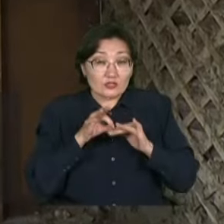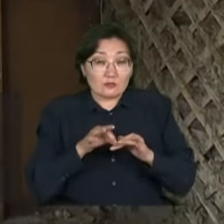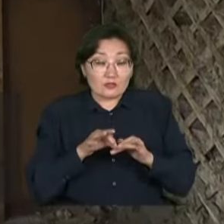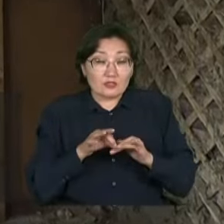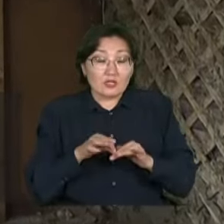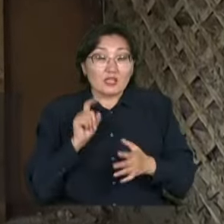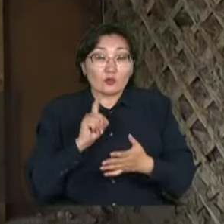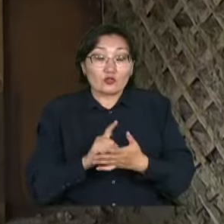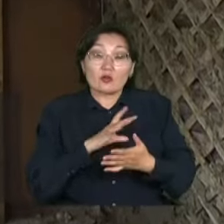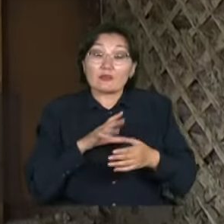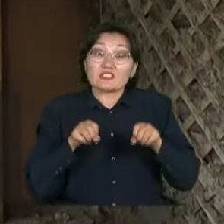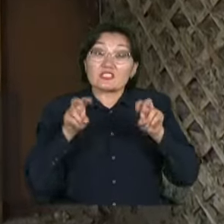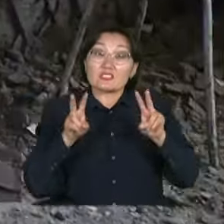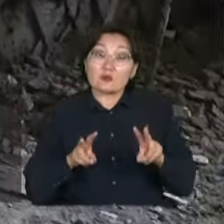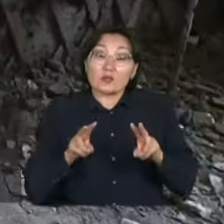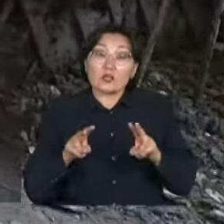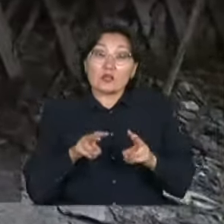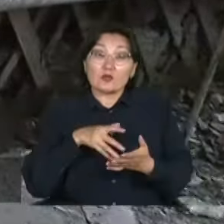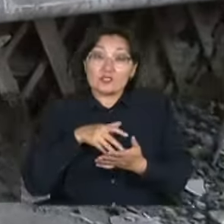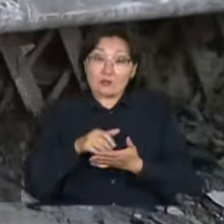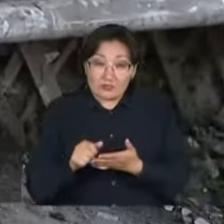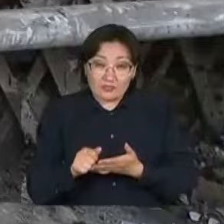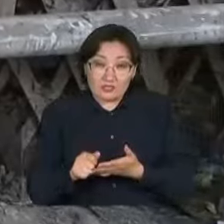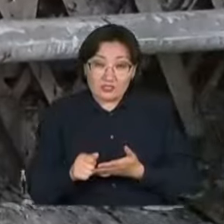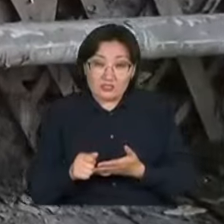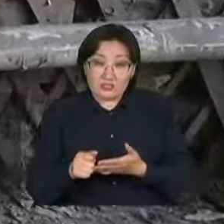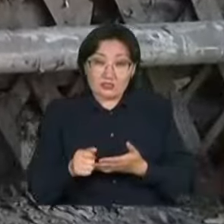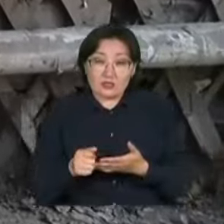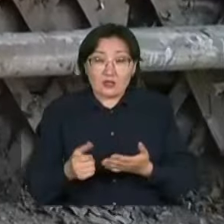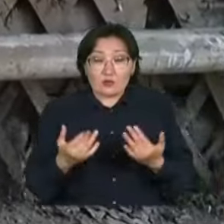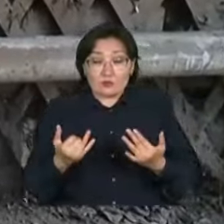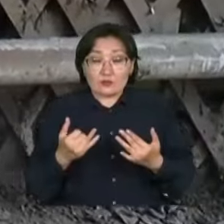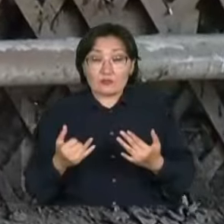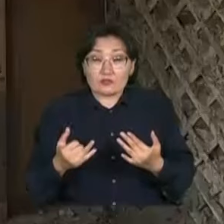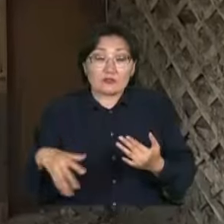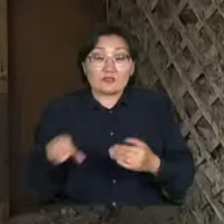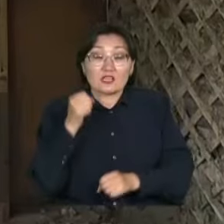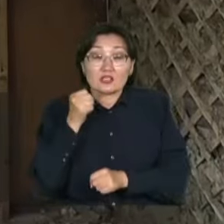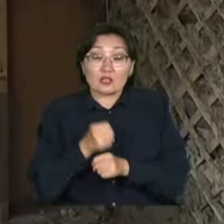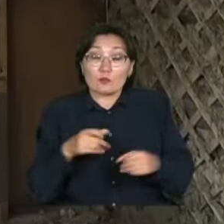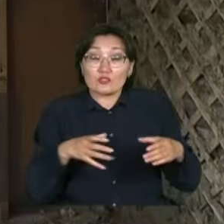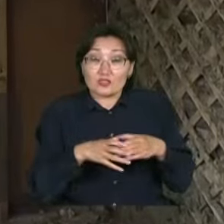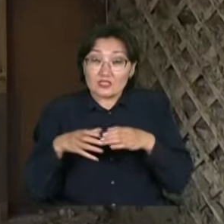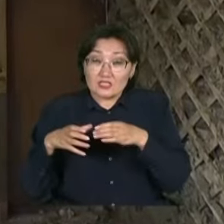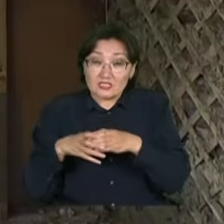быть специалист, а как бы демонтаж у нас, да, вот. Но все-таки все равно у нас все рабочие, бригада